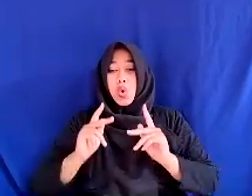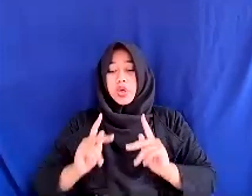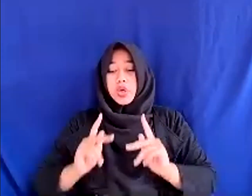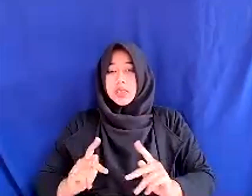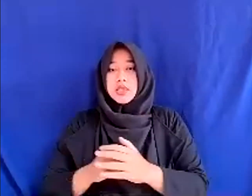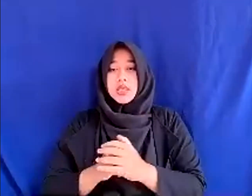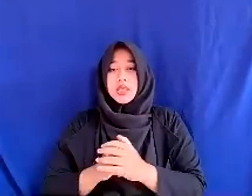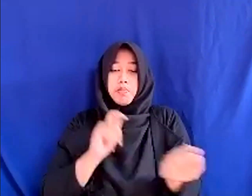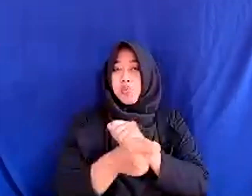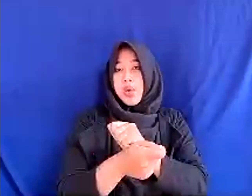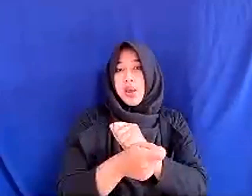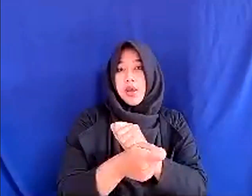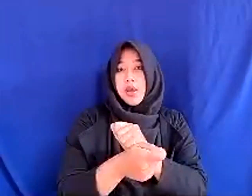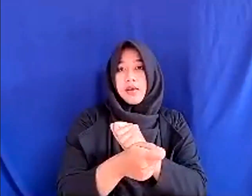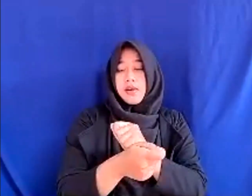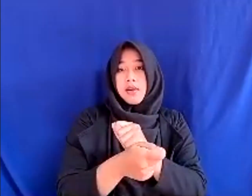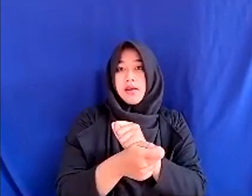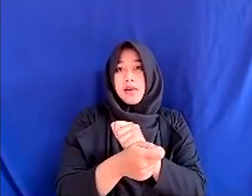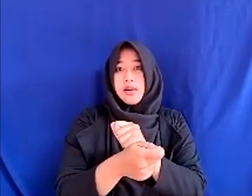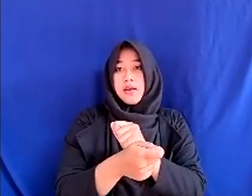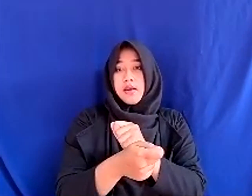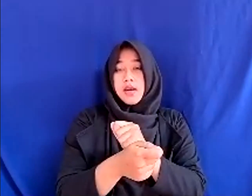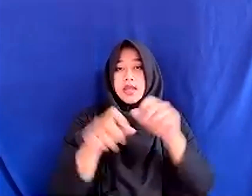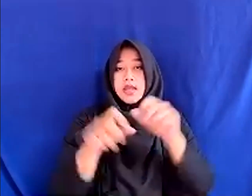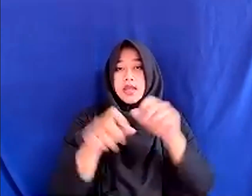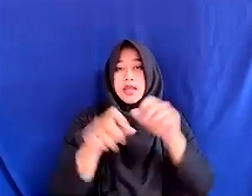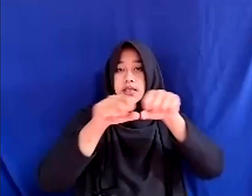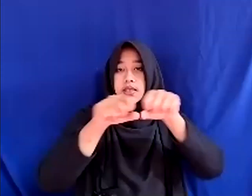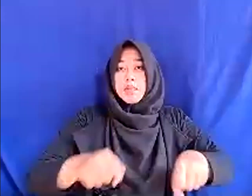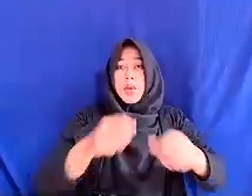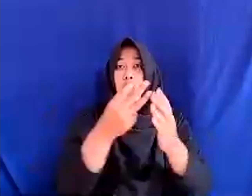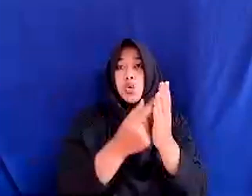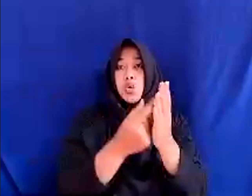perubahan sistem ekonomi ini bagi Indonesia adalah